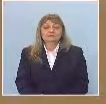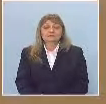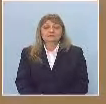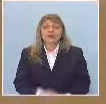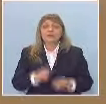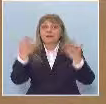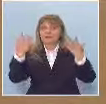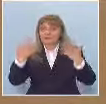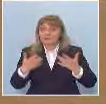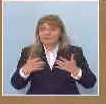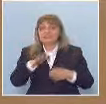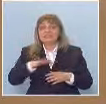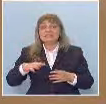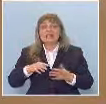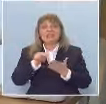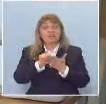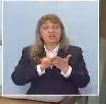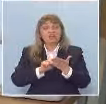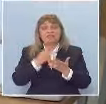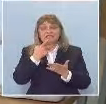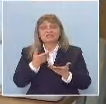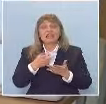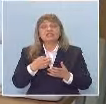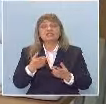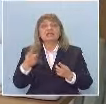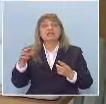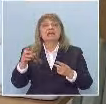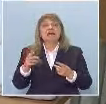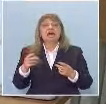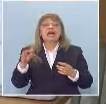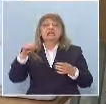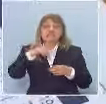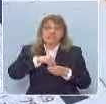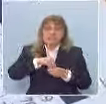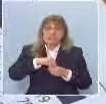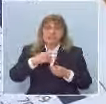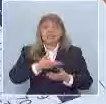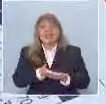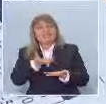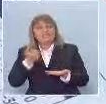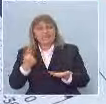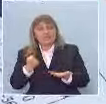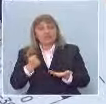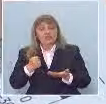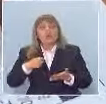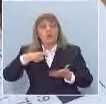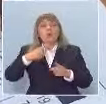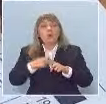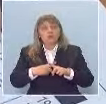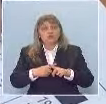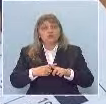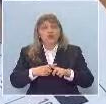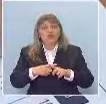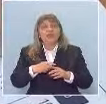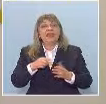При менталната аритметика децата решават задачи с събиране, изваждане, умножение, деление, коренуване, дроби и отрицателни числа. Обучение